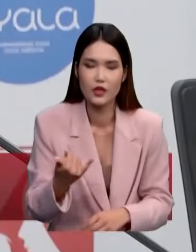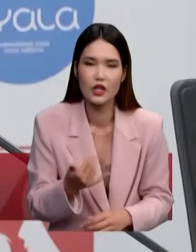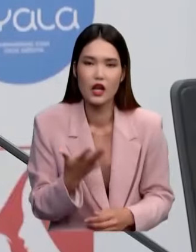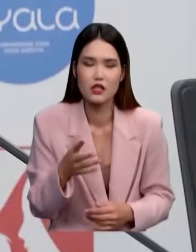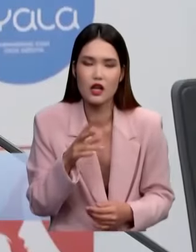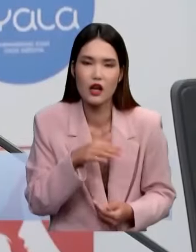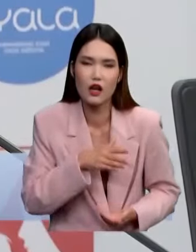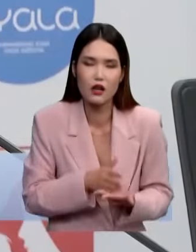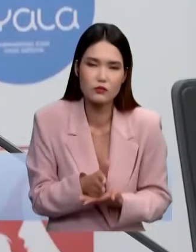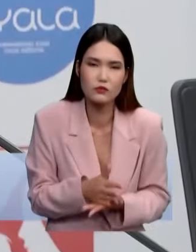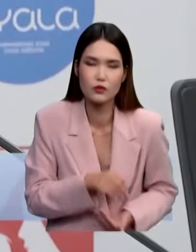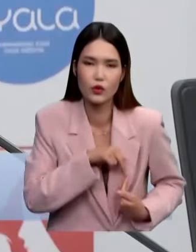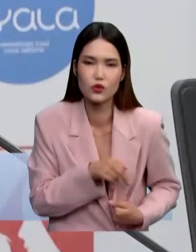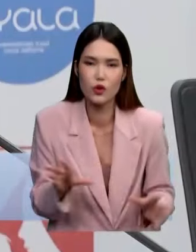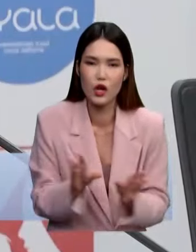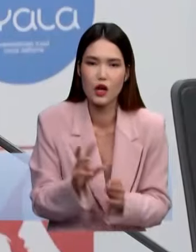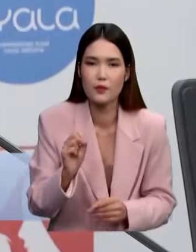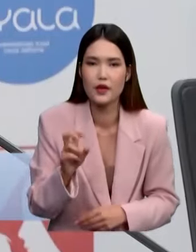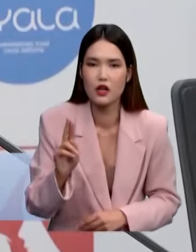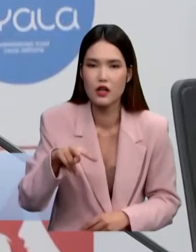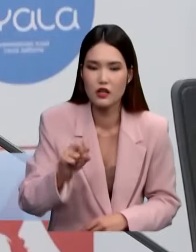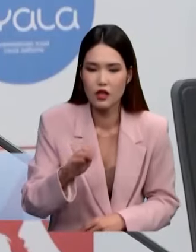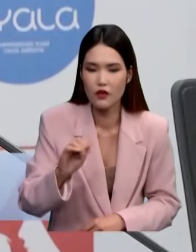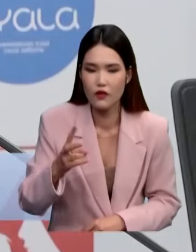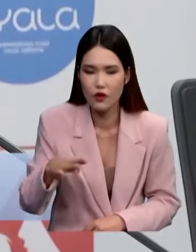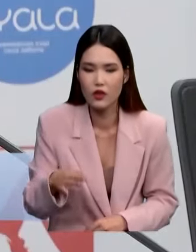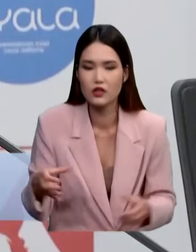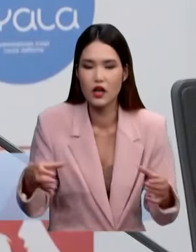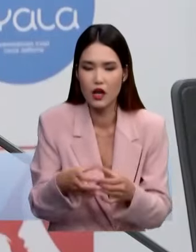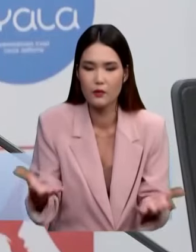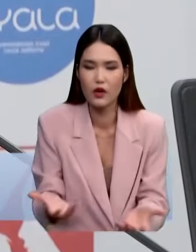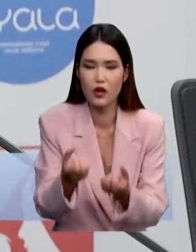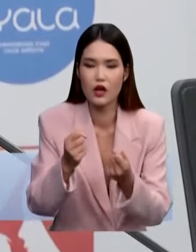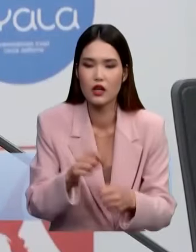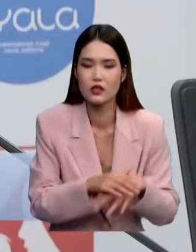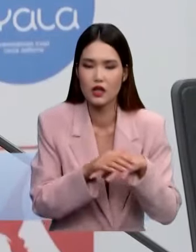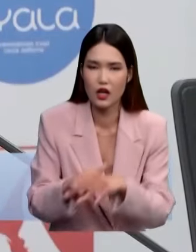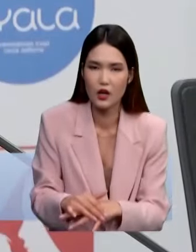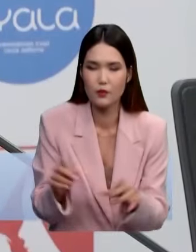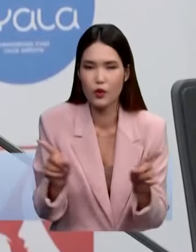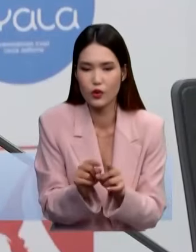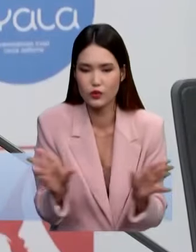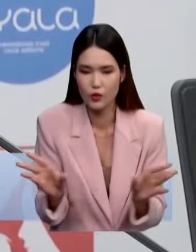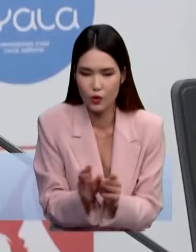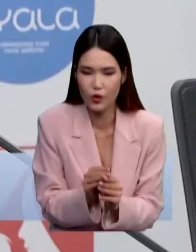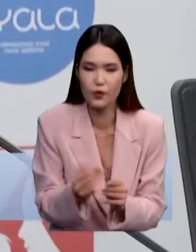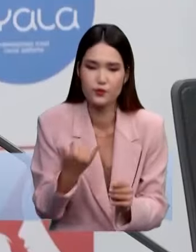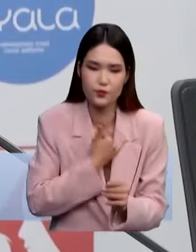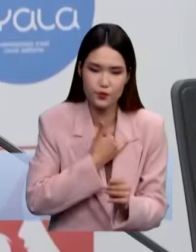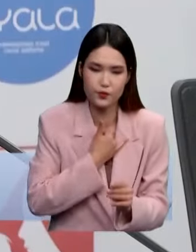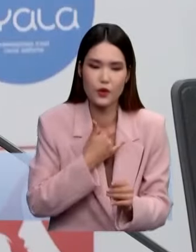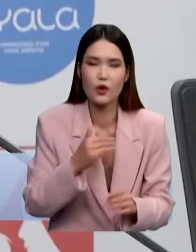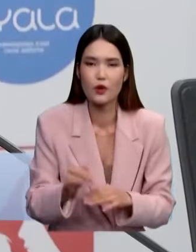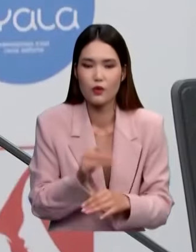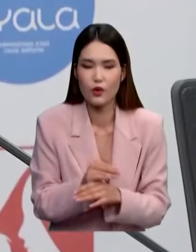сотрудничества с фондом «Айала», банком с поддержки фонда «Айала» было приобретено медицинское